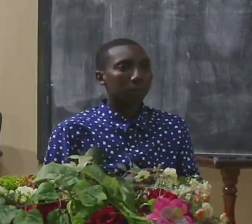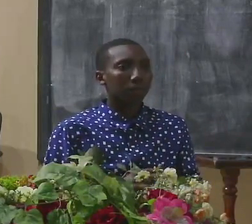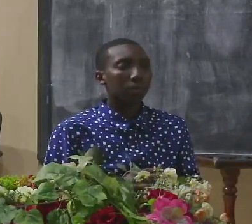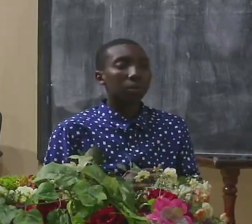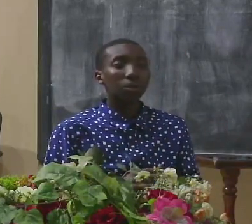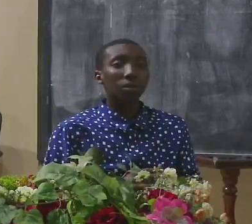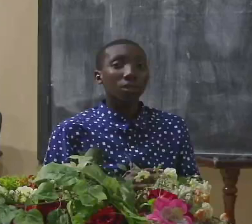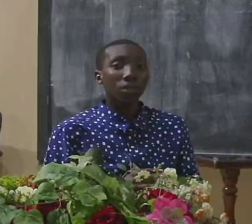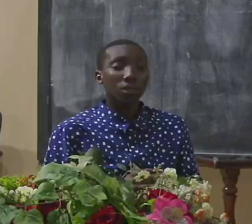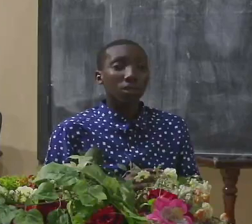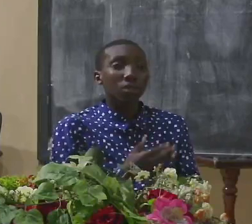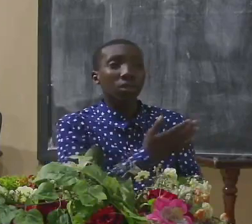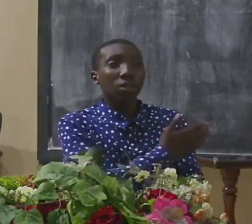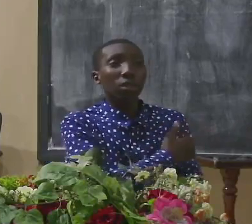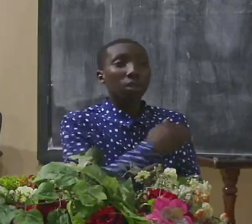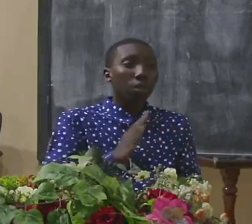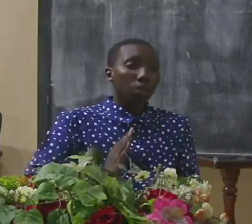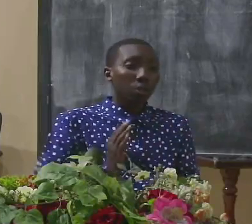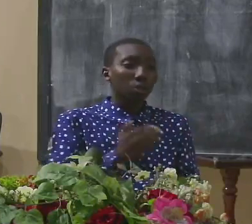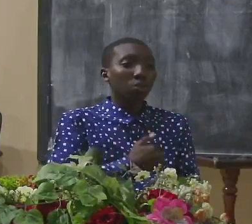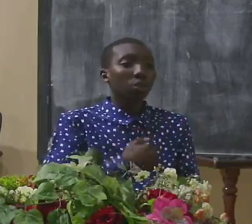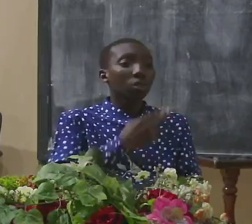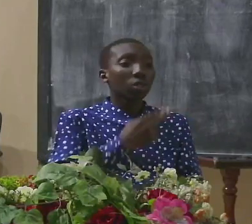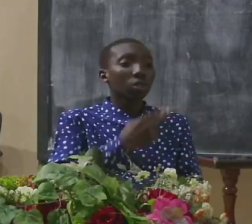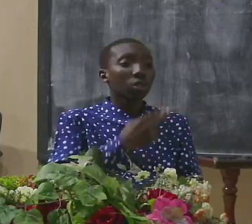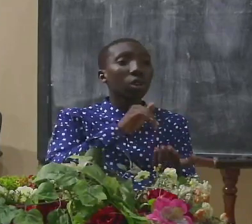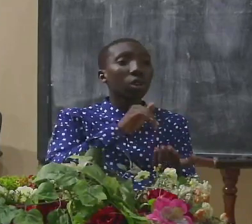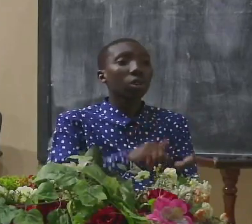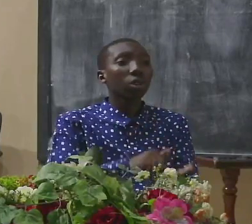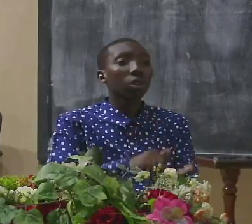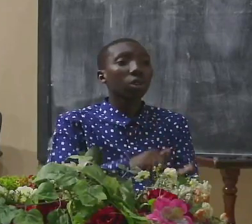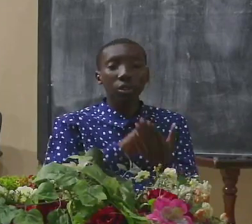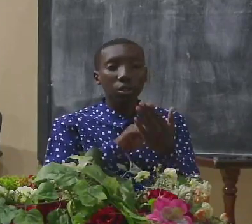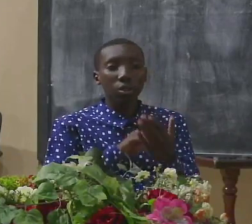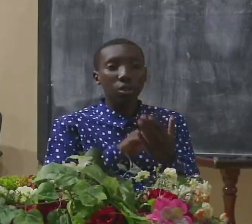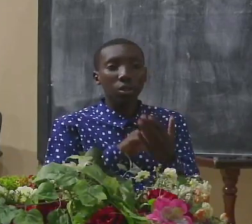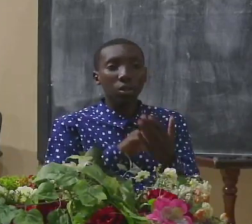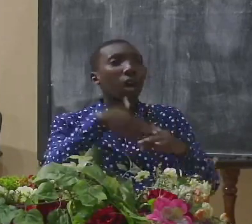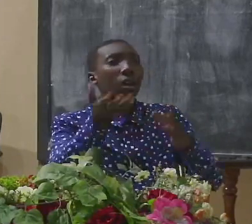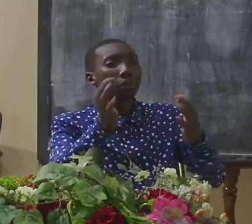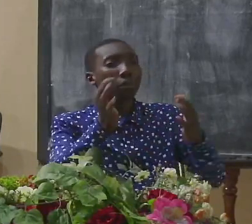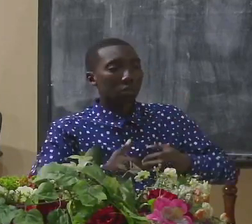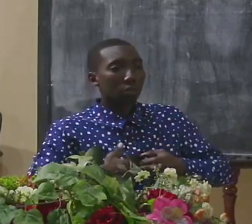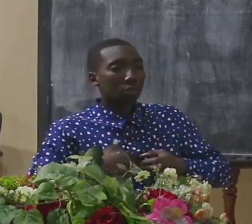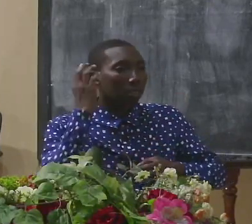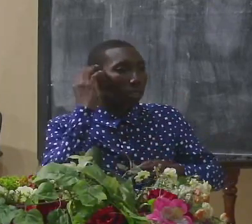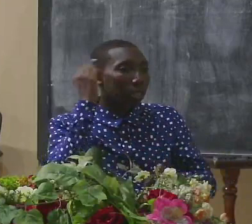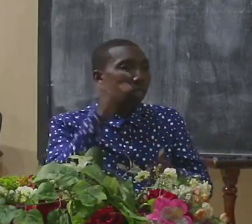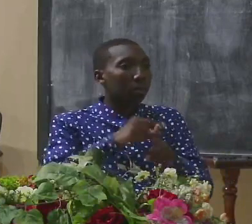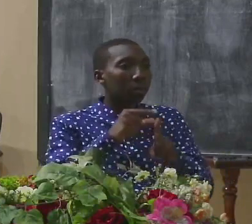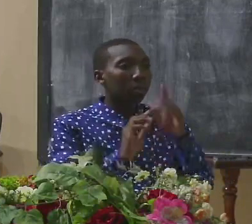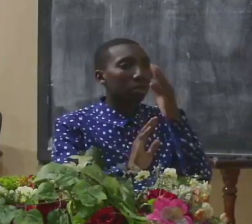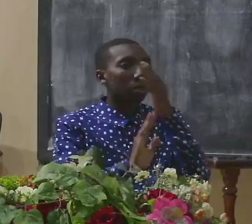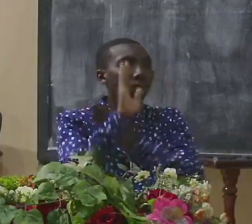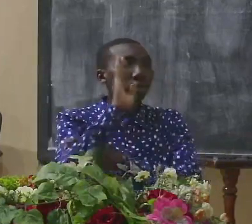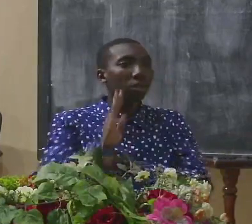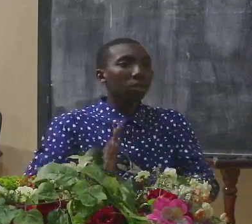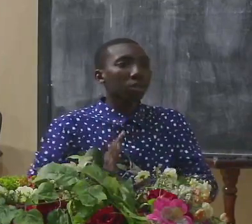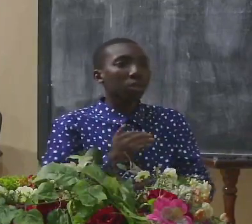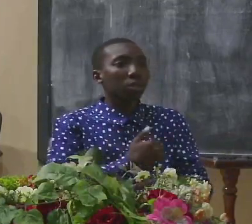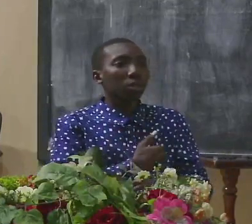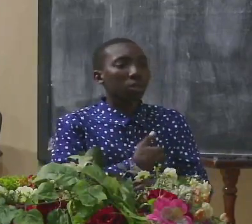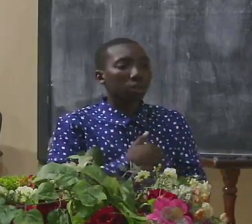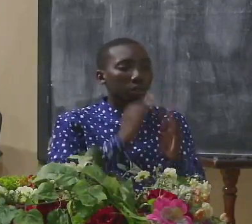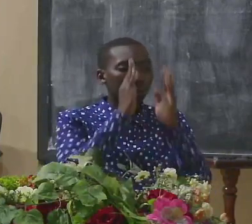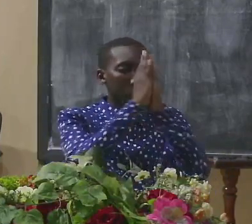Na tutaomba tena. Nous allons également. Kisha kusikia neno la Mungu tutaombea safari. Après avoir écouté la parole de Dieu, nous allons prier pour le voyage.